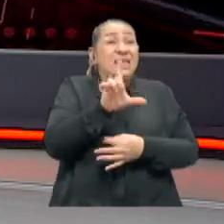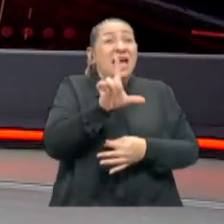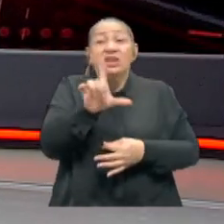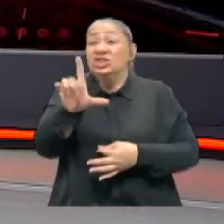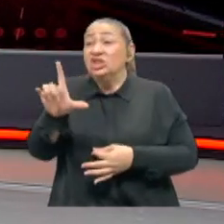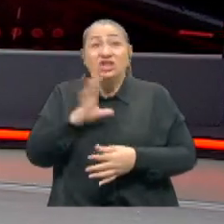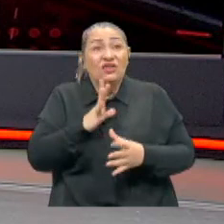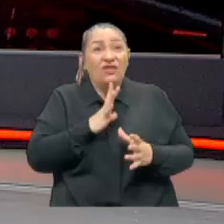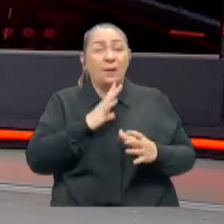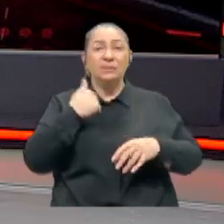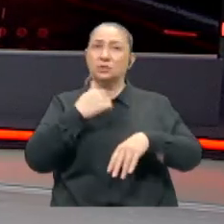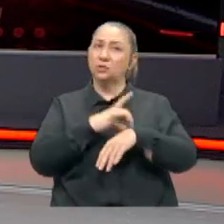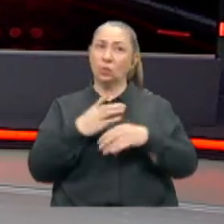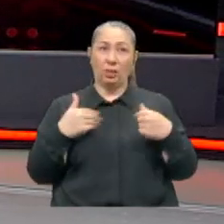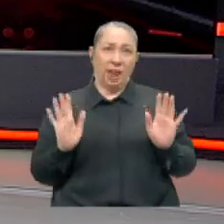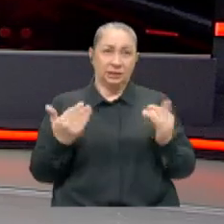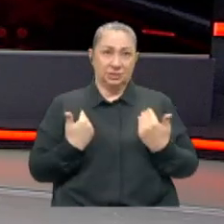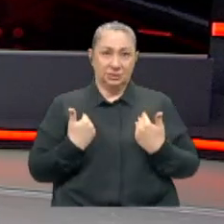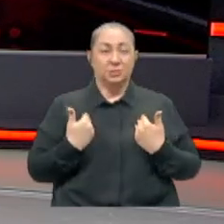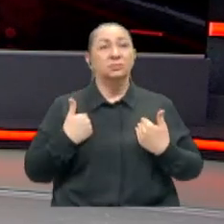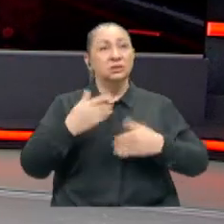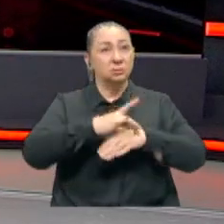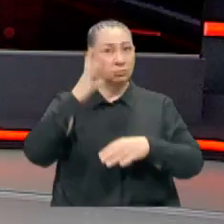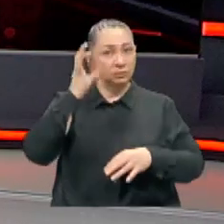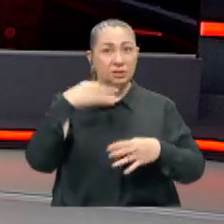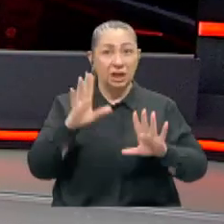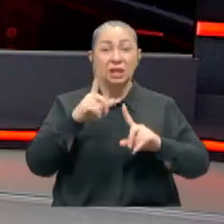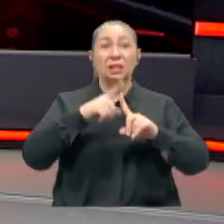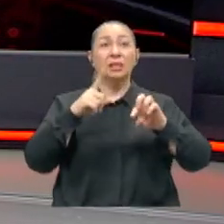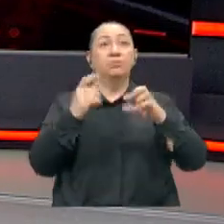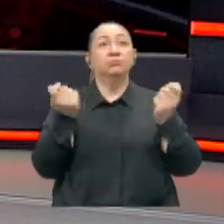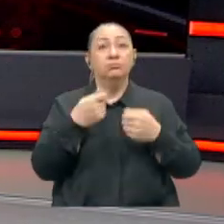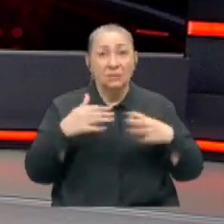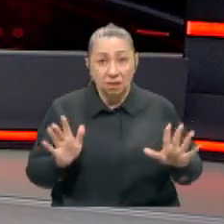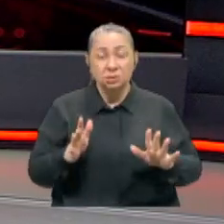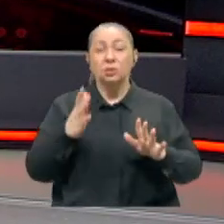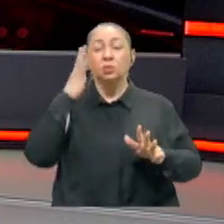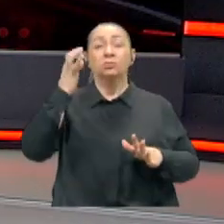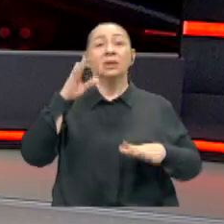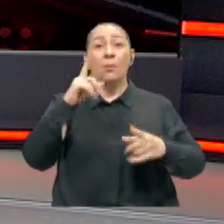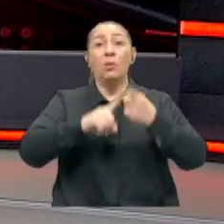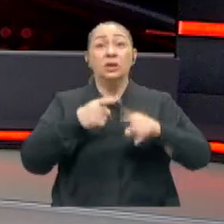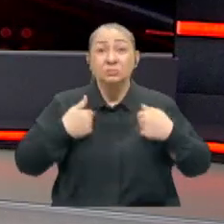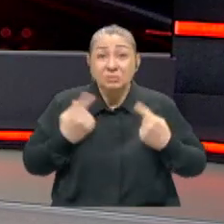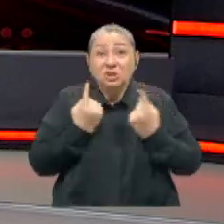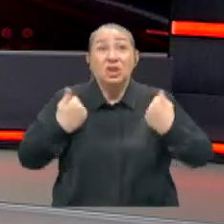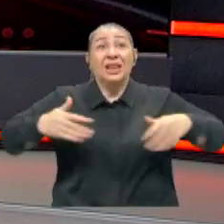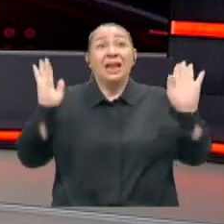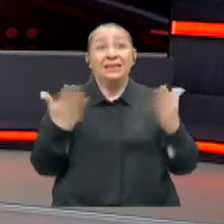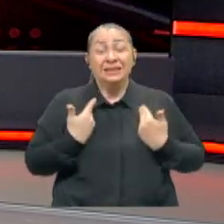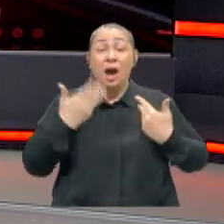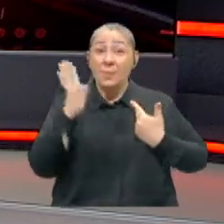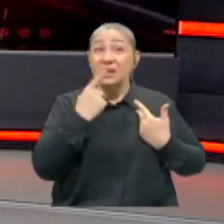var Biz doktor değil Hekim değiliz Tıp insanı değildir uzman değiliz politikacı değil bir şey değiliz